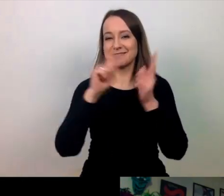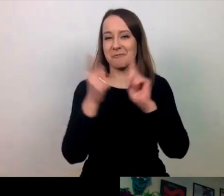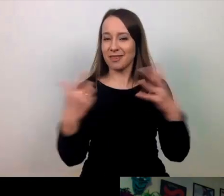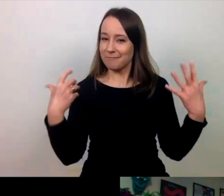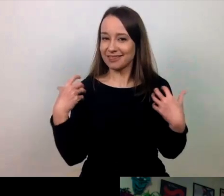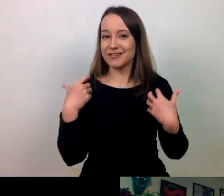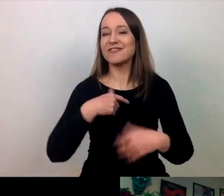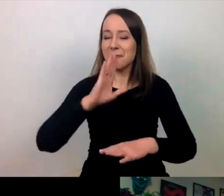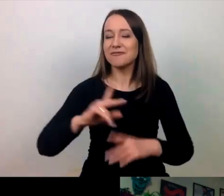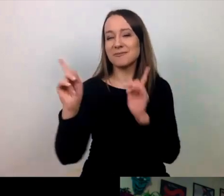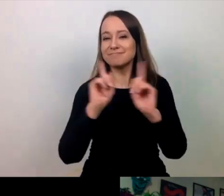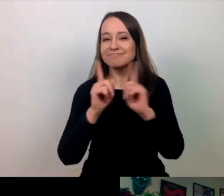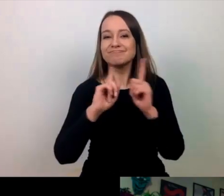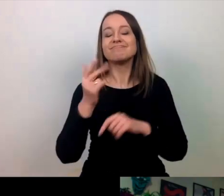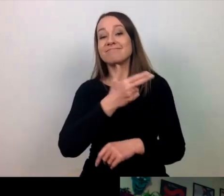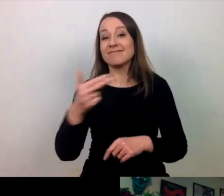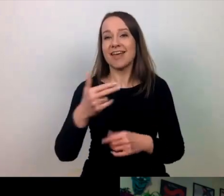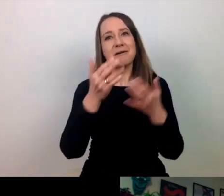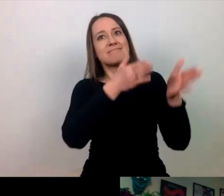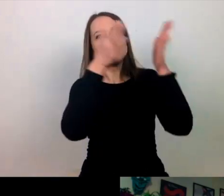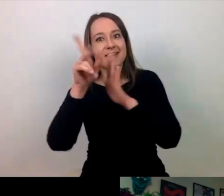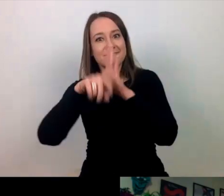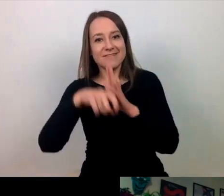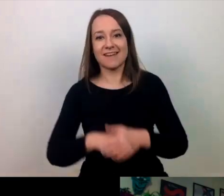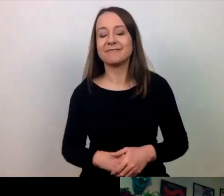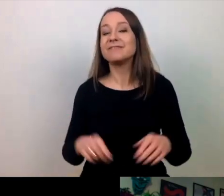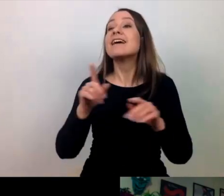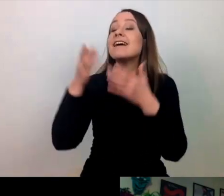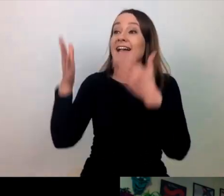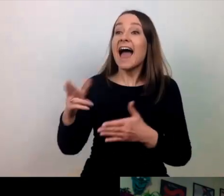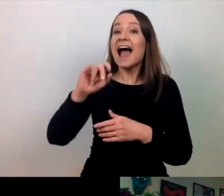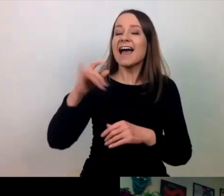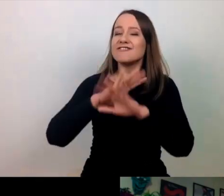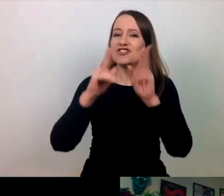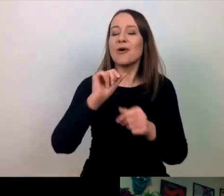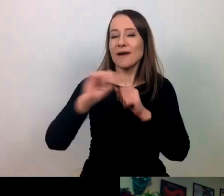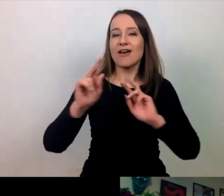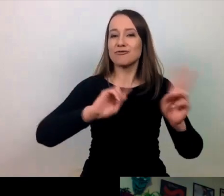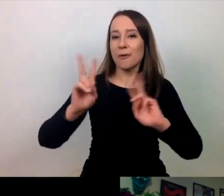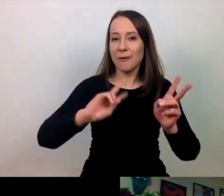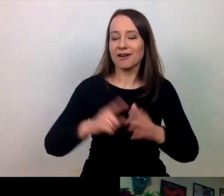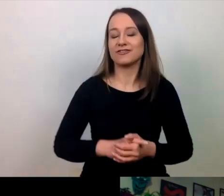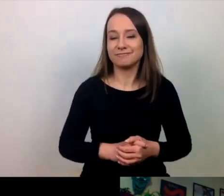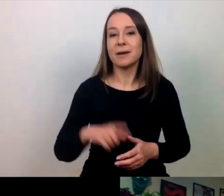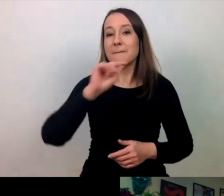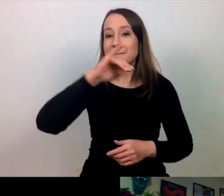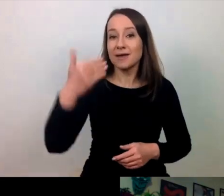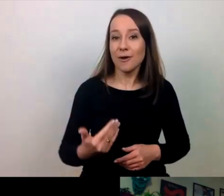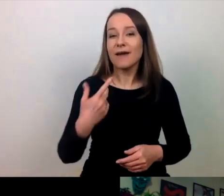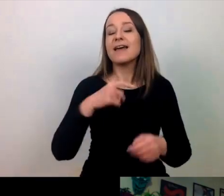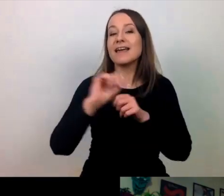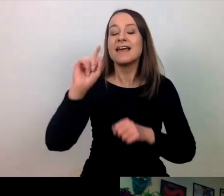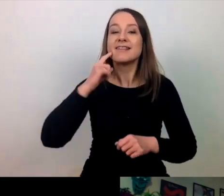sobie rozmawiali o jakimś kolejnym tytule. Także jest z nami Kaja, no i wszystko jest tłumaczone oczywiście na polski język migowy. Jest z nami